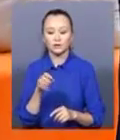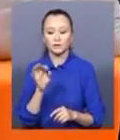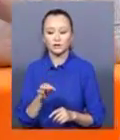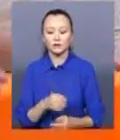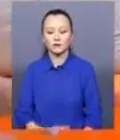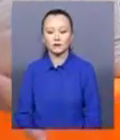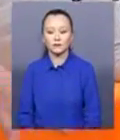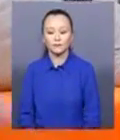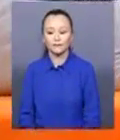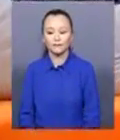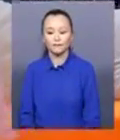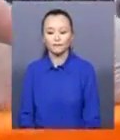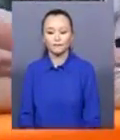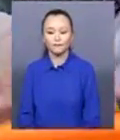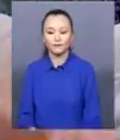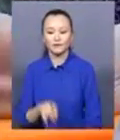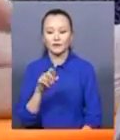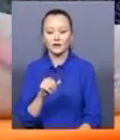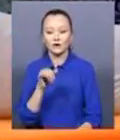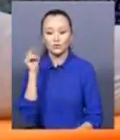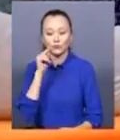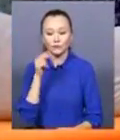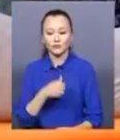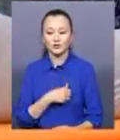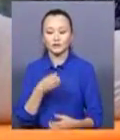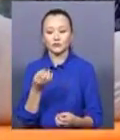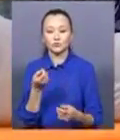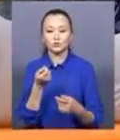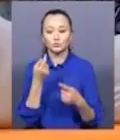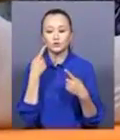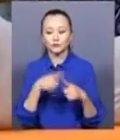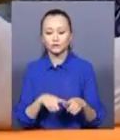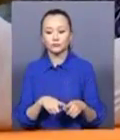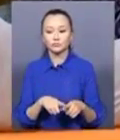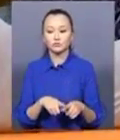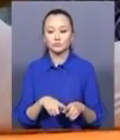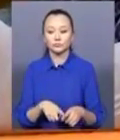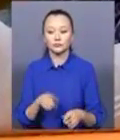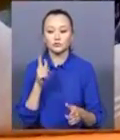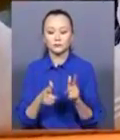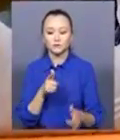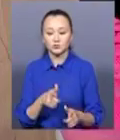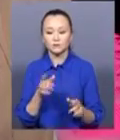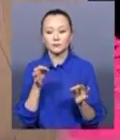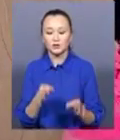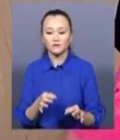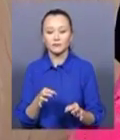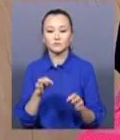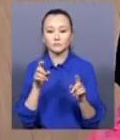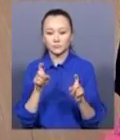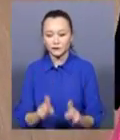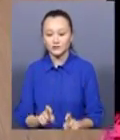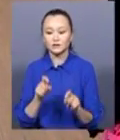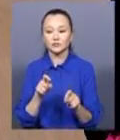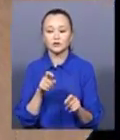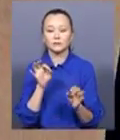Ну, да, вот на уроках. Да, но сейчас я вам объясню немножко другую технику приседания. То есть, на самом деле, правильный присед,